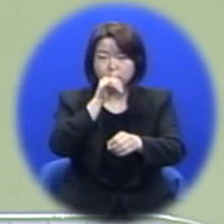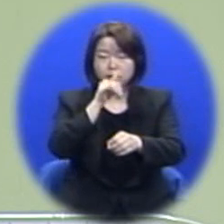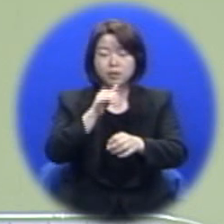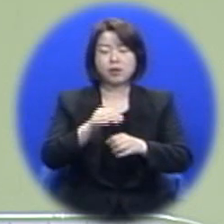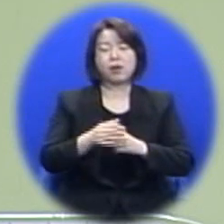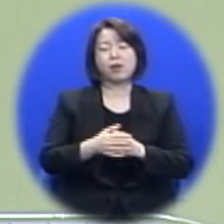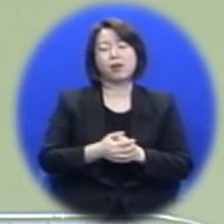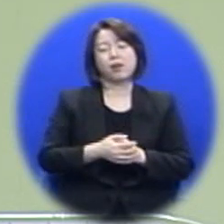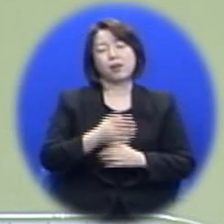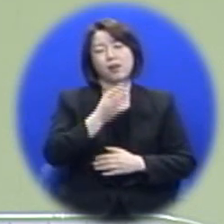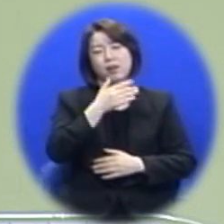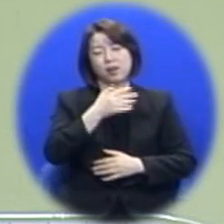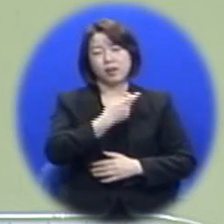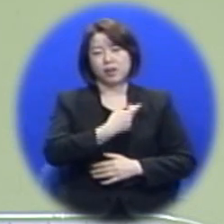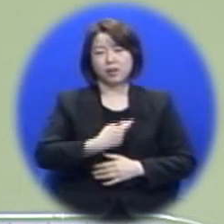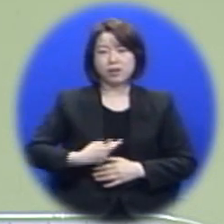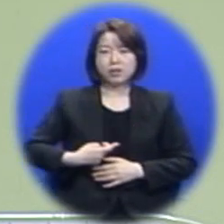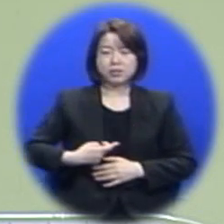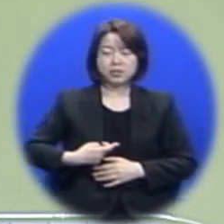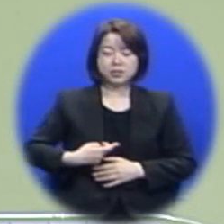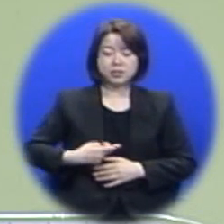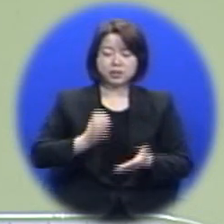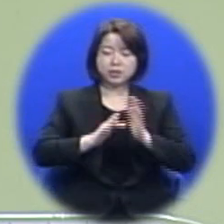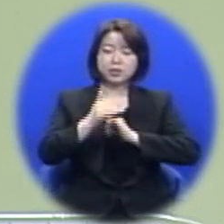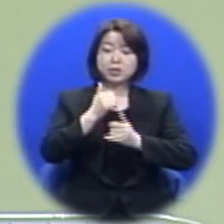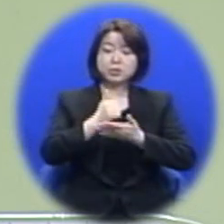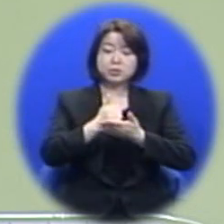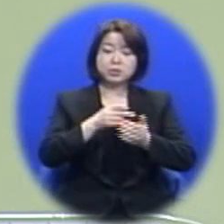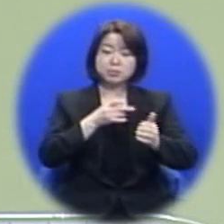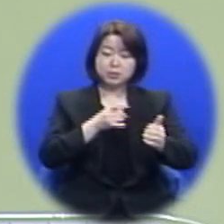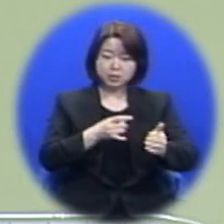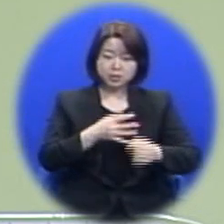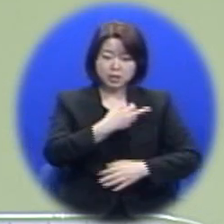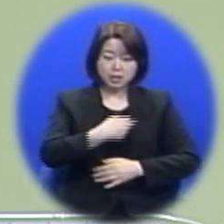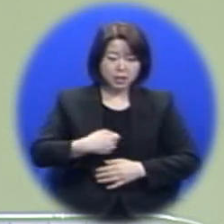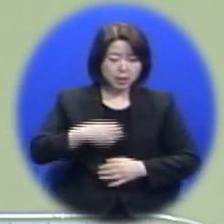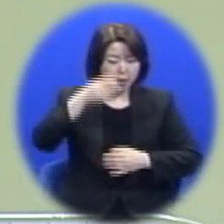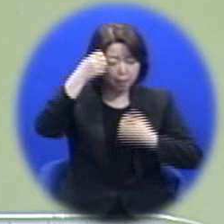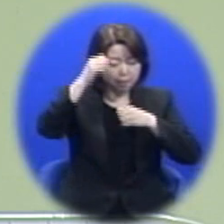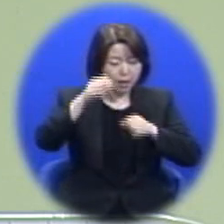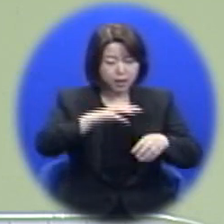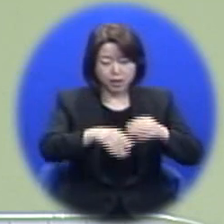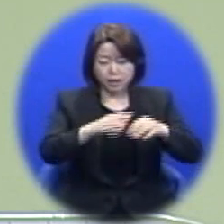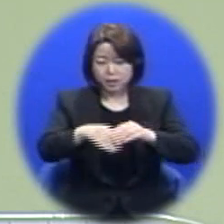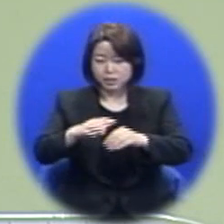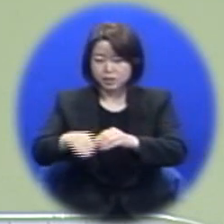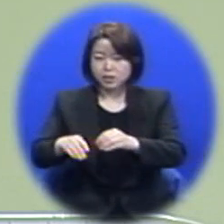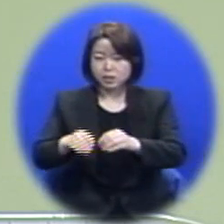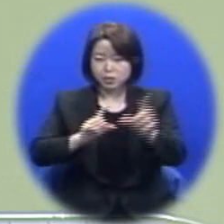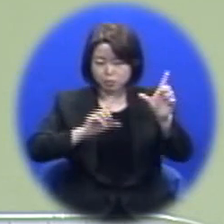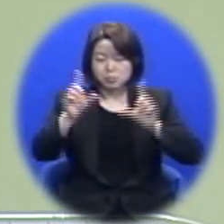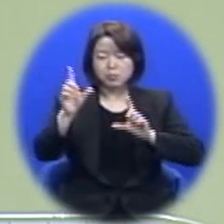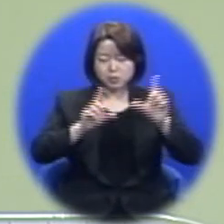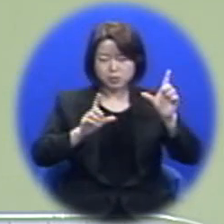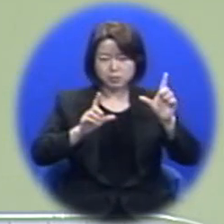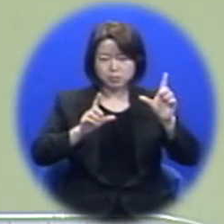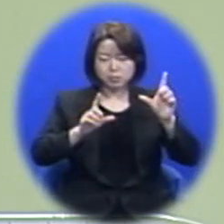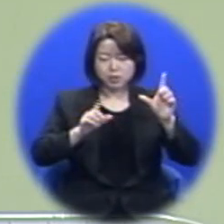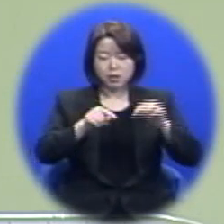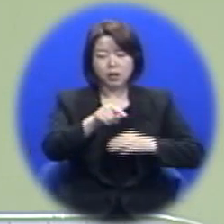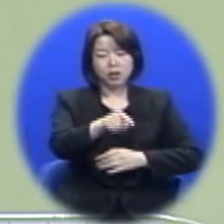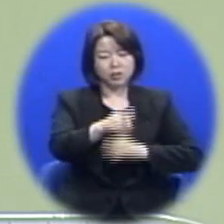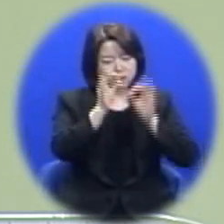예수님께서 제자들의 발을 씻기는 그 상황이죠 그냥 눈물이 쏟아져 써요 알 수 있는